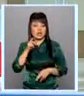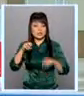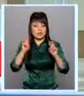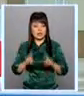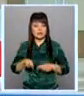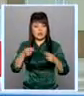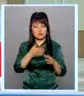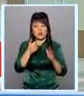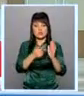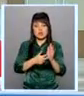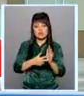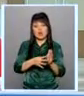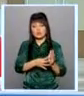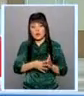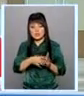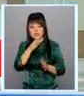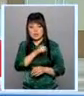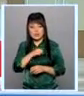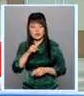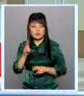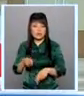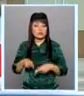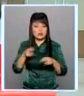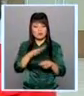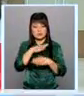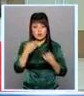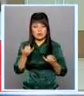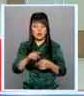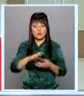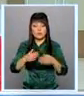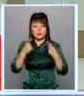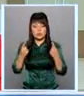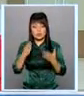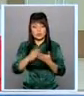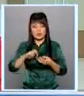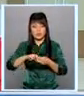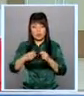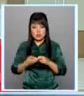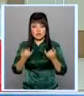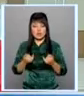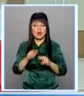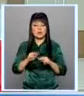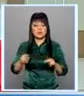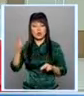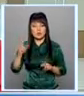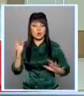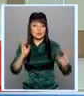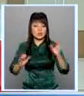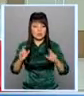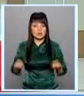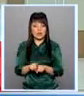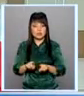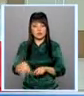8 сағатқа, 9 сағатқа деген сияқты. Сондықтан мен үлкен ол проблема, сондықтан мен ойлаймын, мына педагогикалық институттар